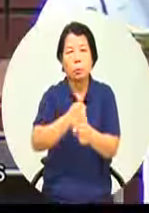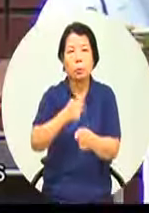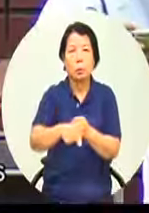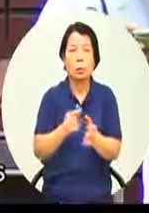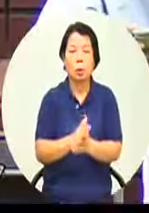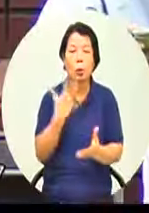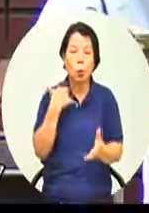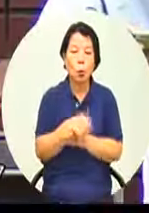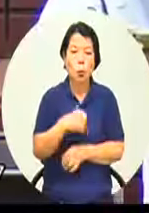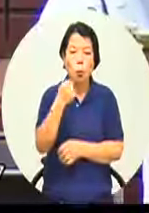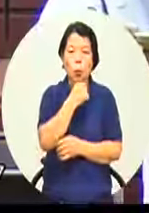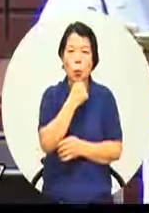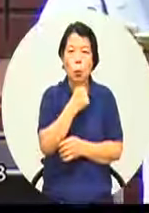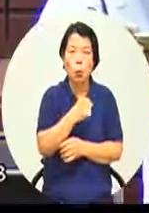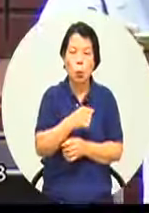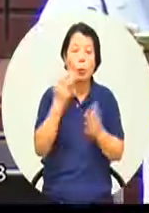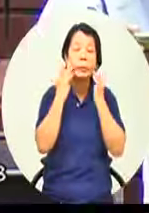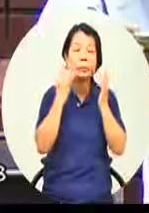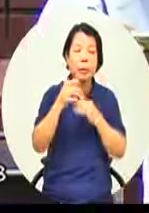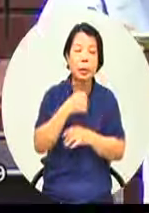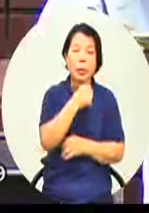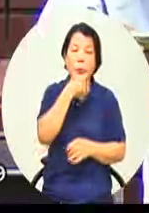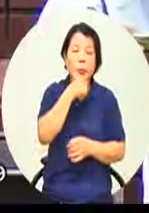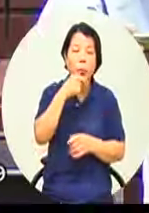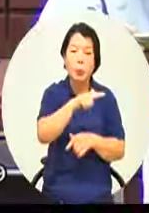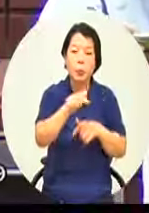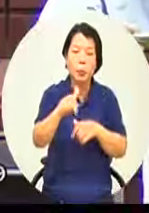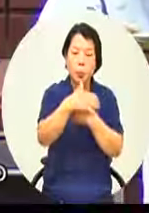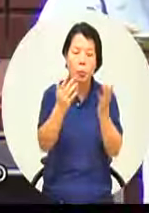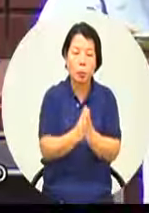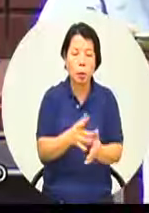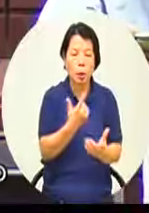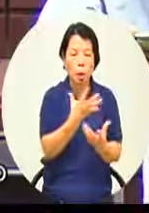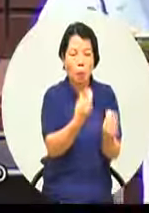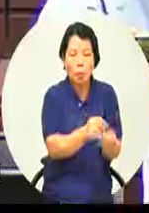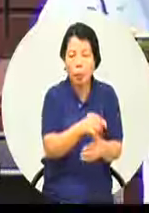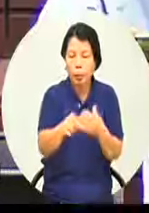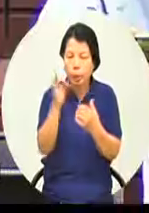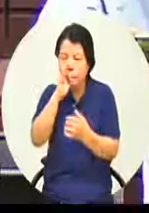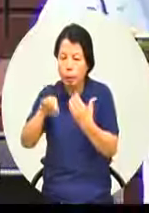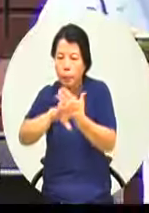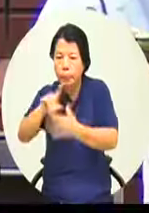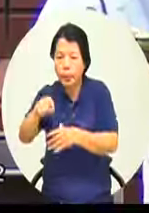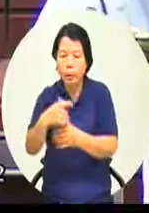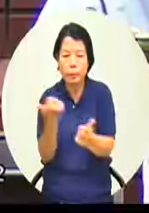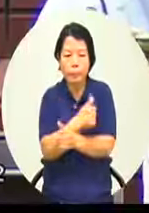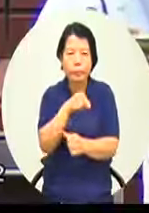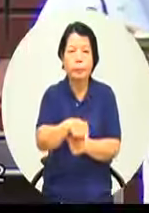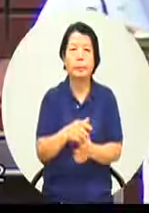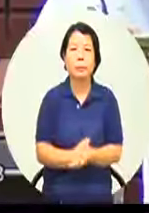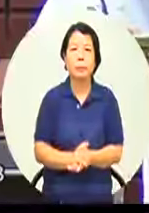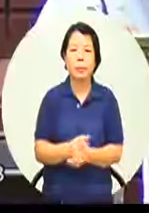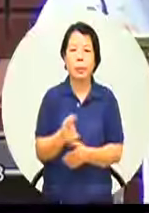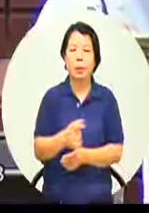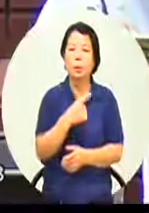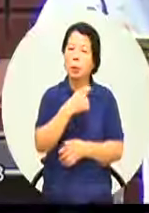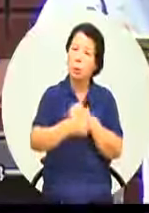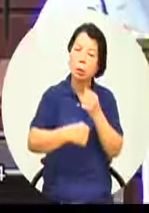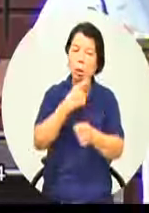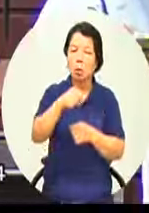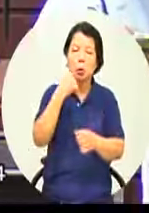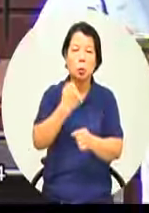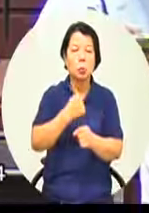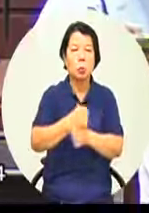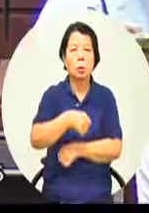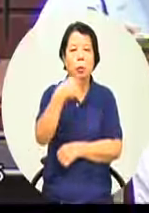的时候，我们怎么用无人飞机来做，这些都我们在寻找方式这样子。 局长动作真的有点太慢了， 但是